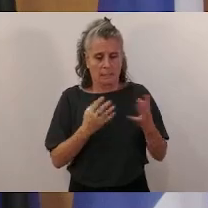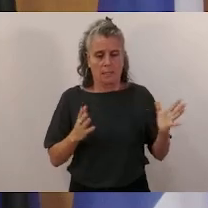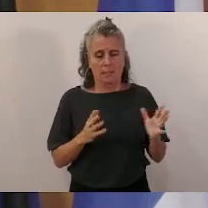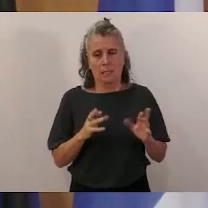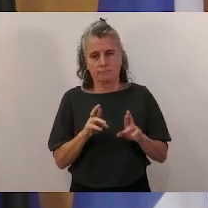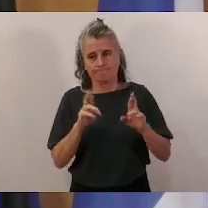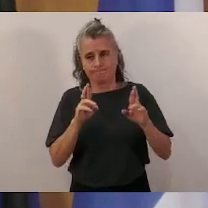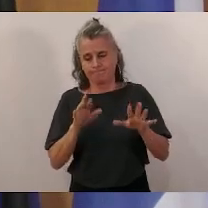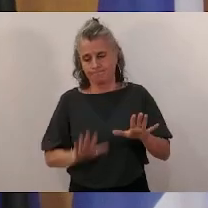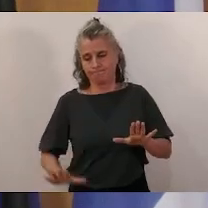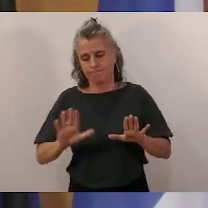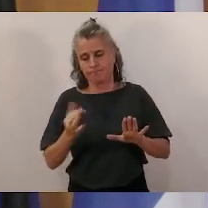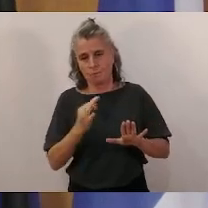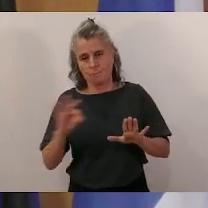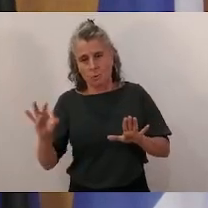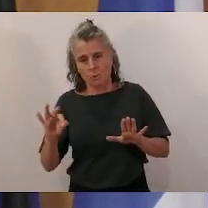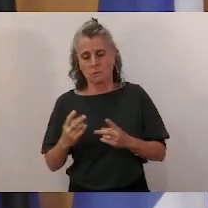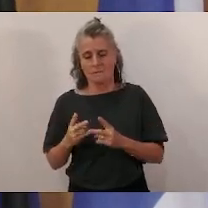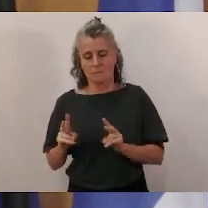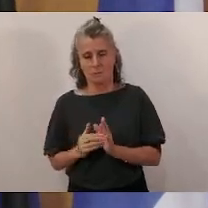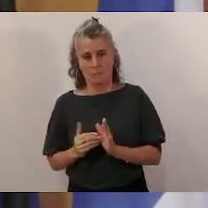dans notre ville.